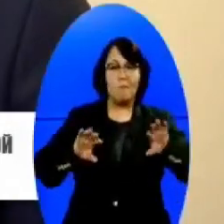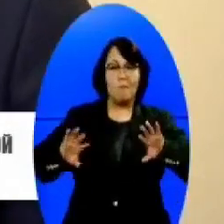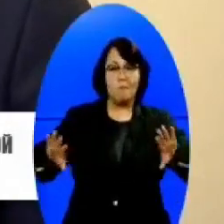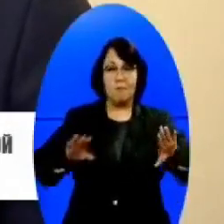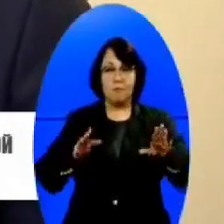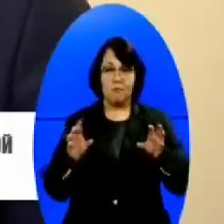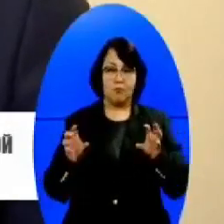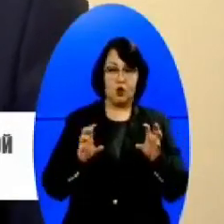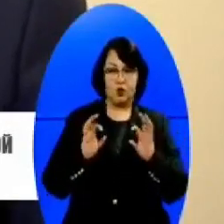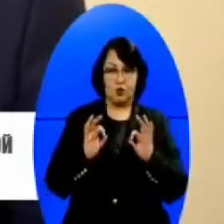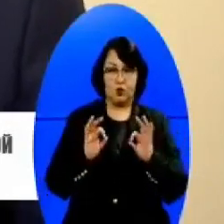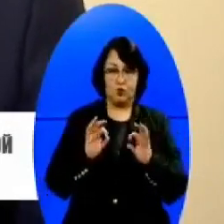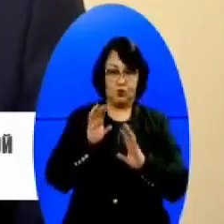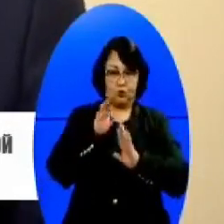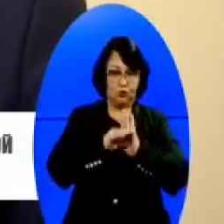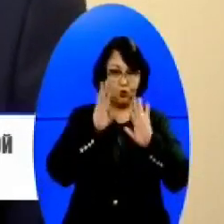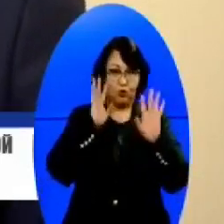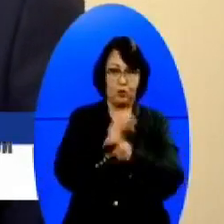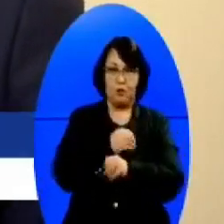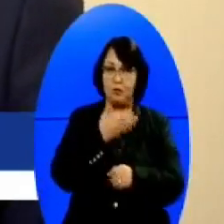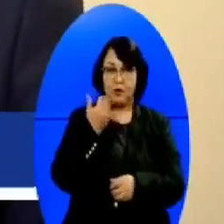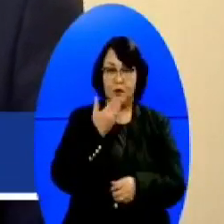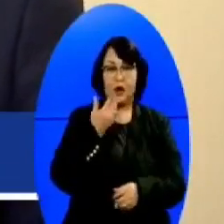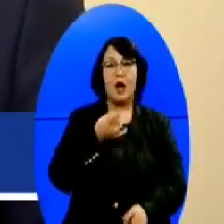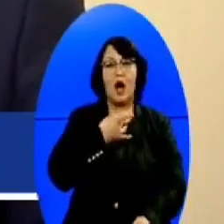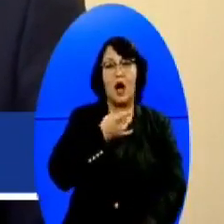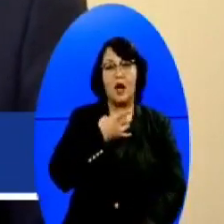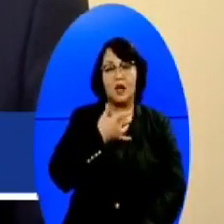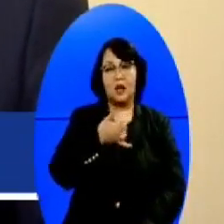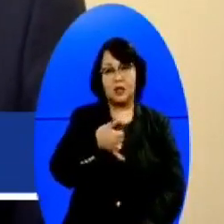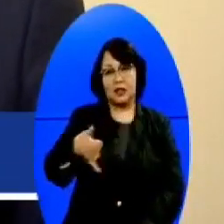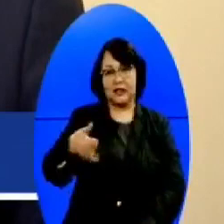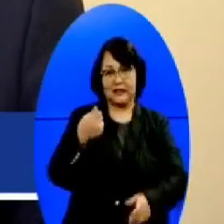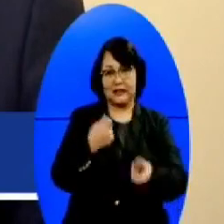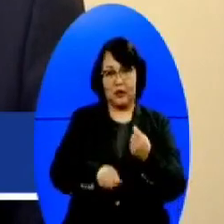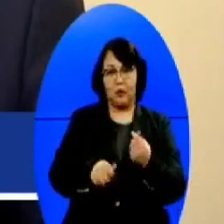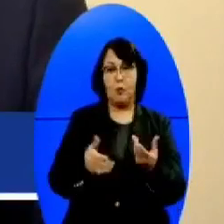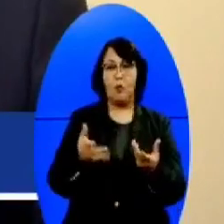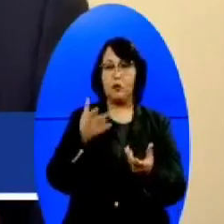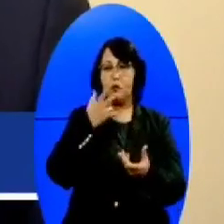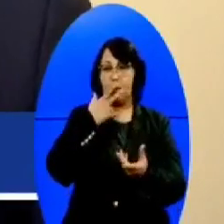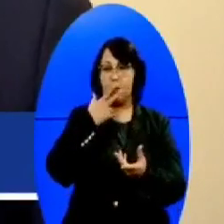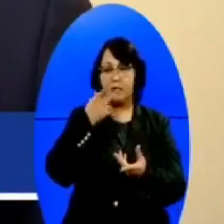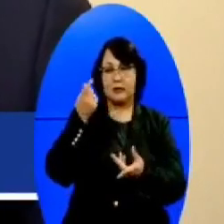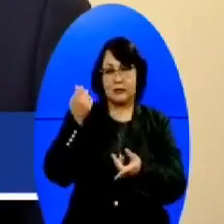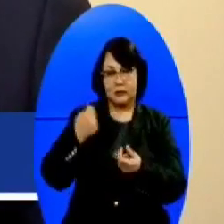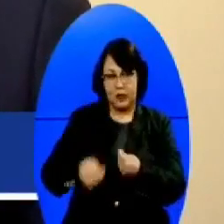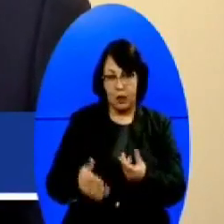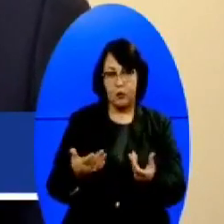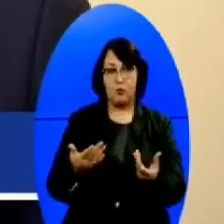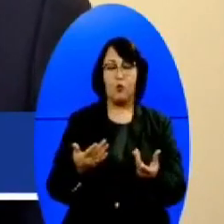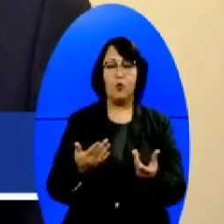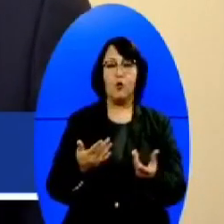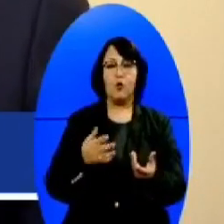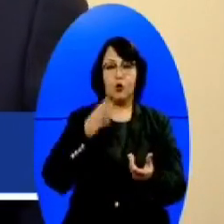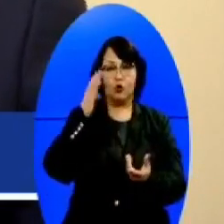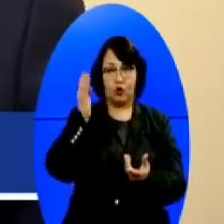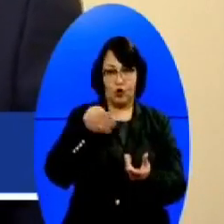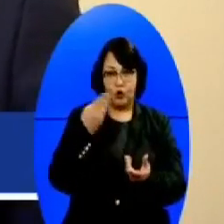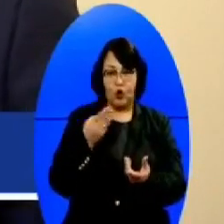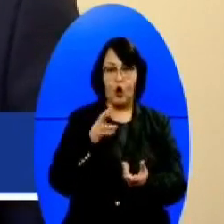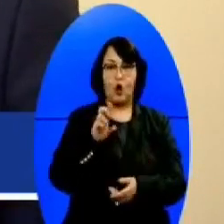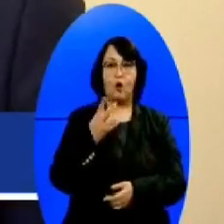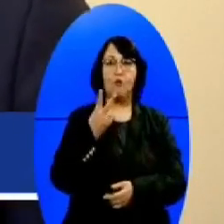Сотруулах ундаа гэдэг юм уу, тамих гэдэг юм уу, ингээд үзэхээр нөгөө тодорхой бүс